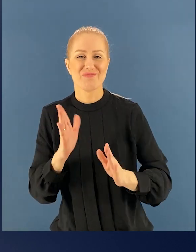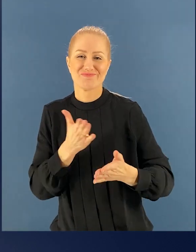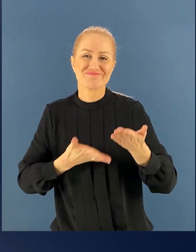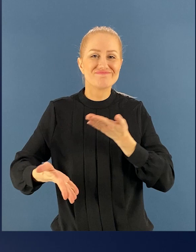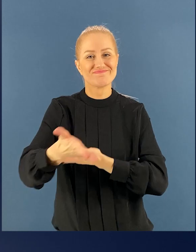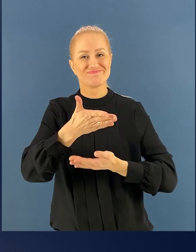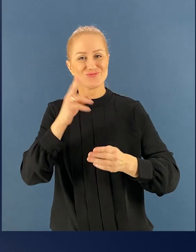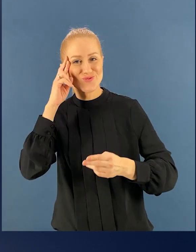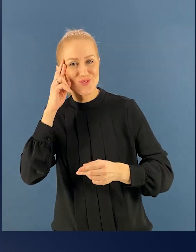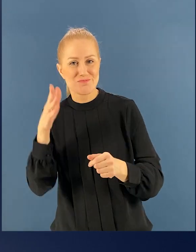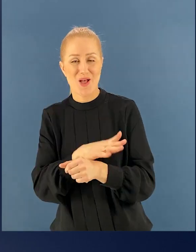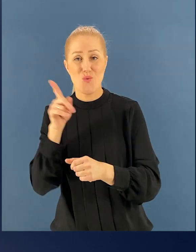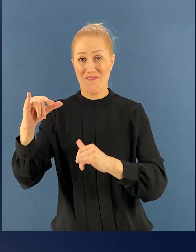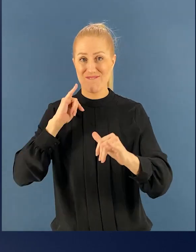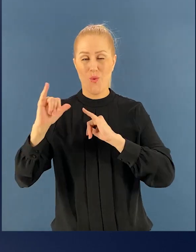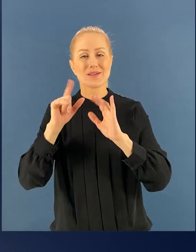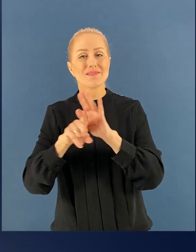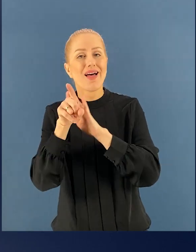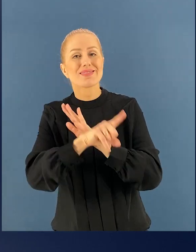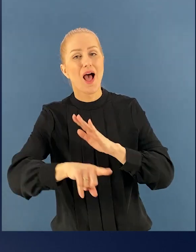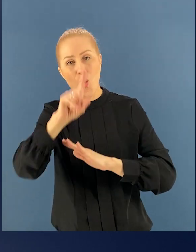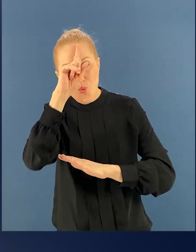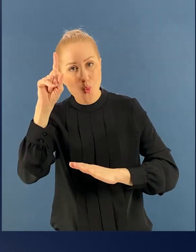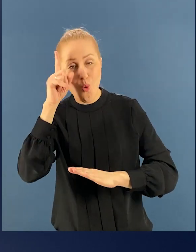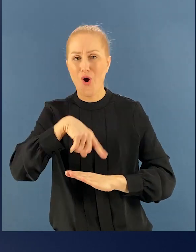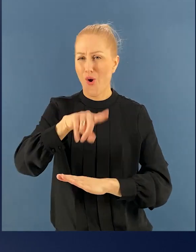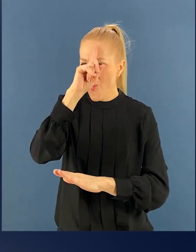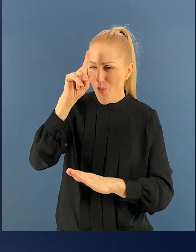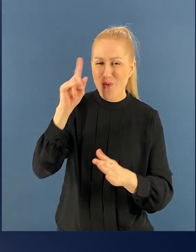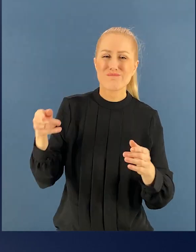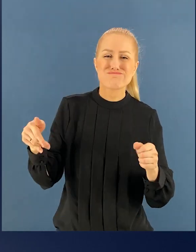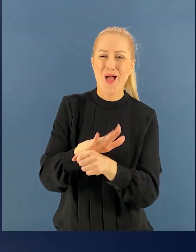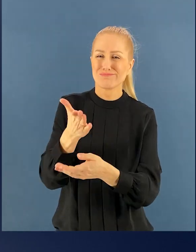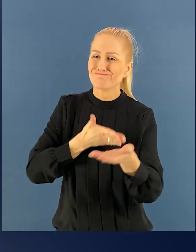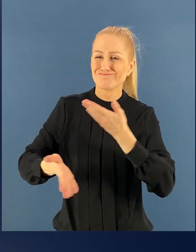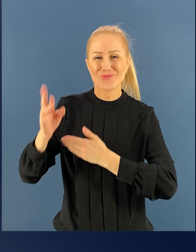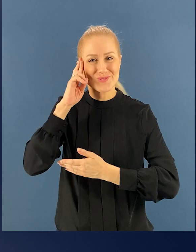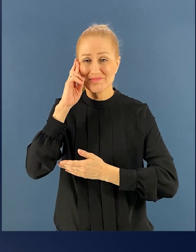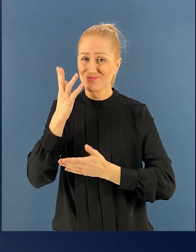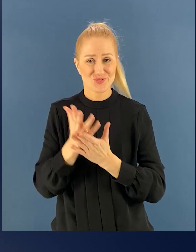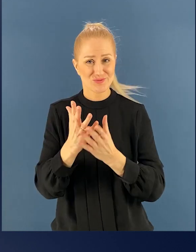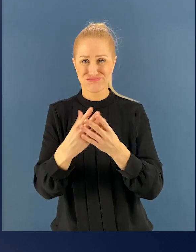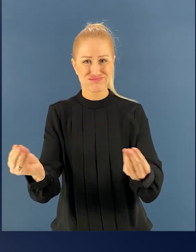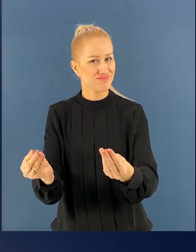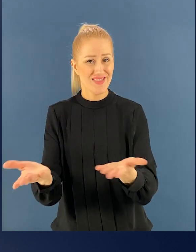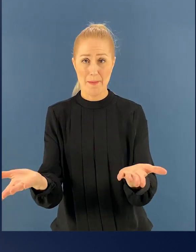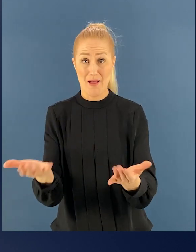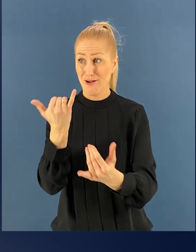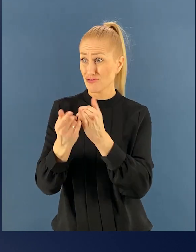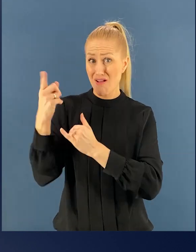się ludową, a ludem właśnie, czyli robotnikami. Jeżeli władza strzela do robotników idących do